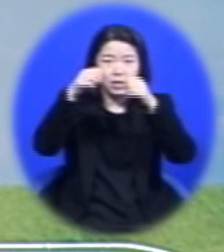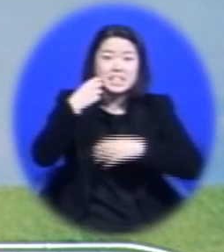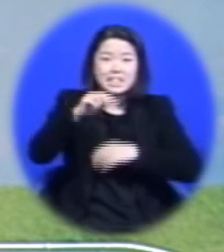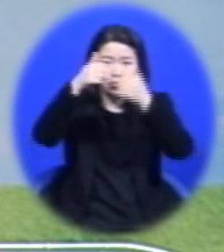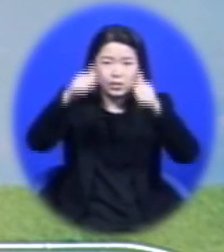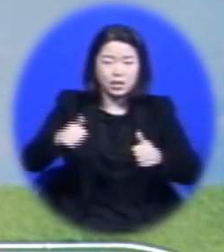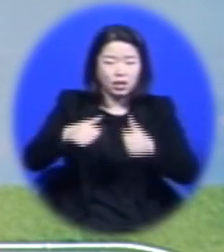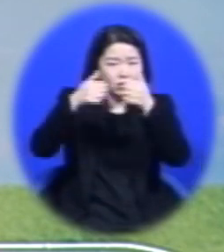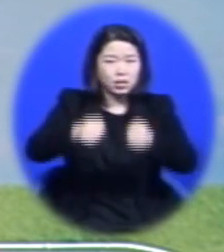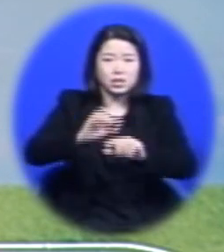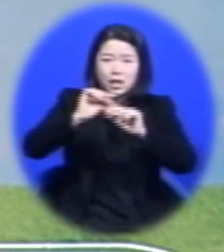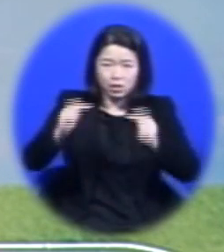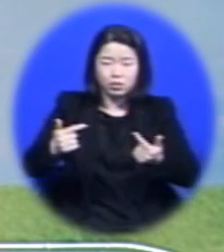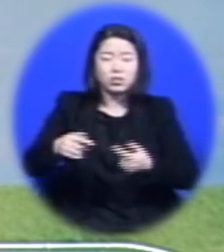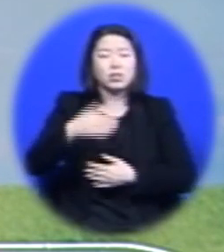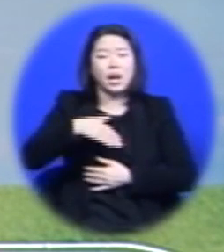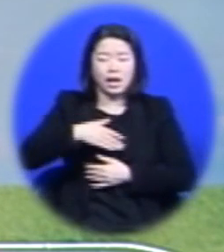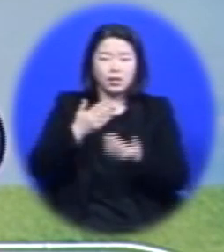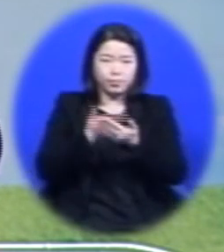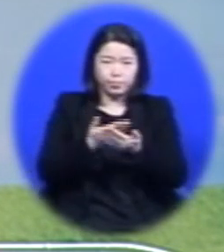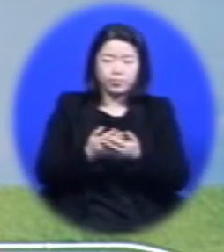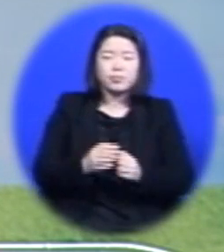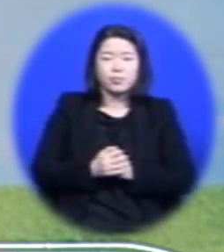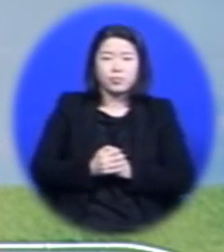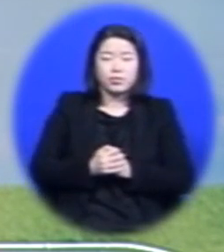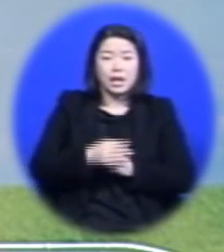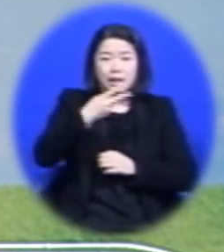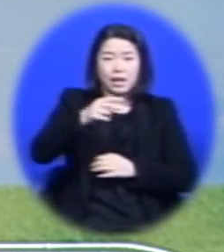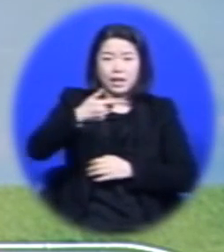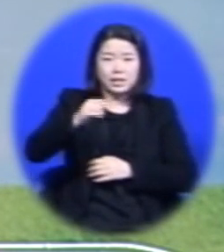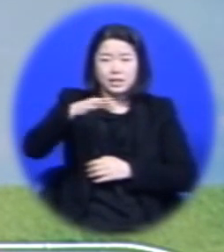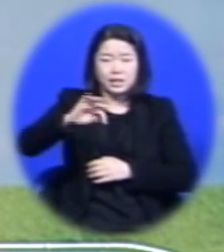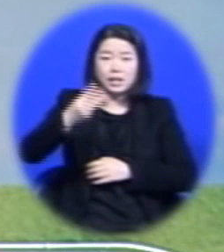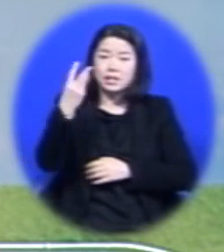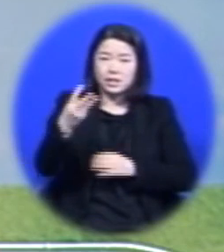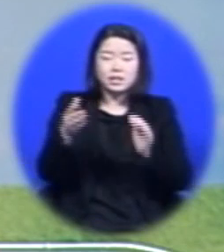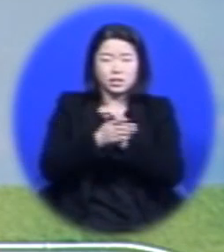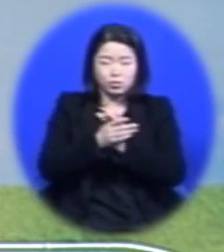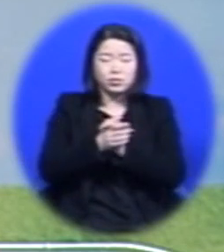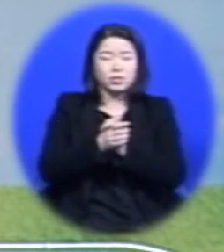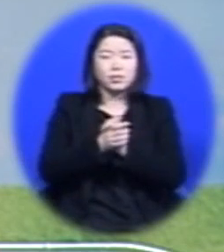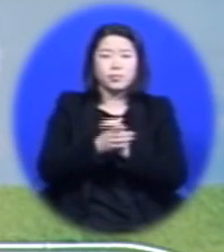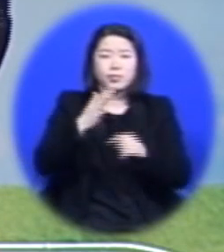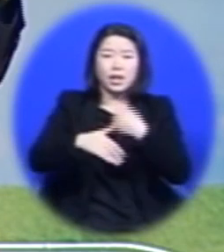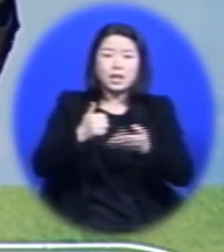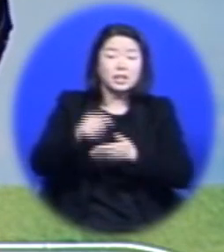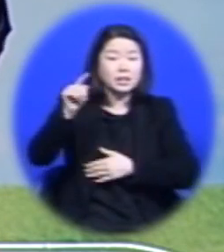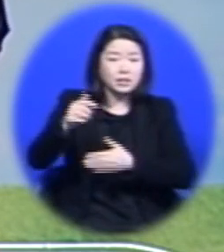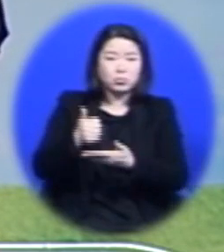없어서 예 다니엘의 세 친구 다니엘과 그 친구들은 하나님